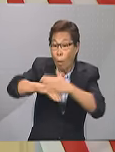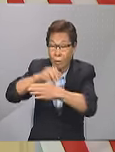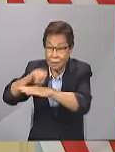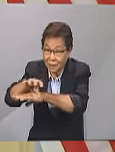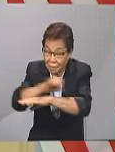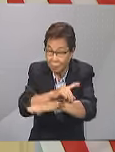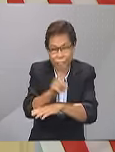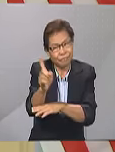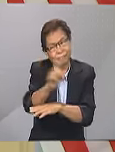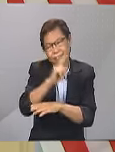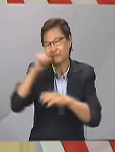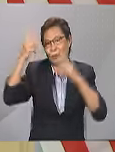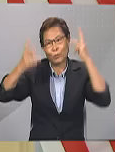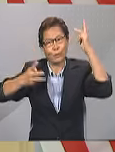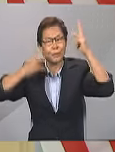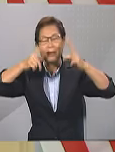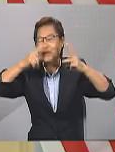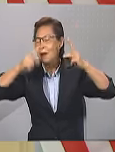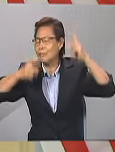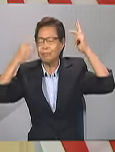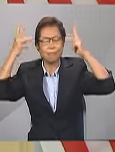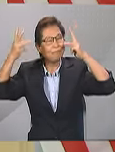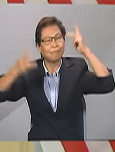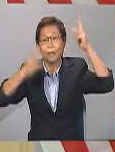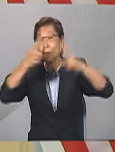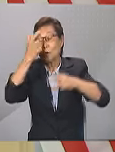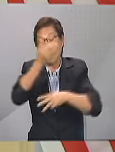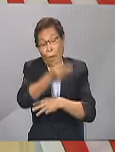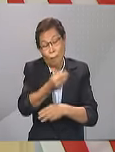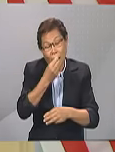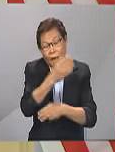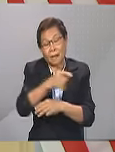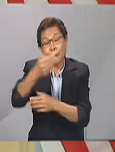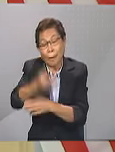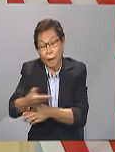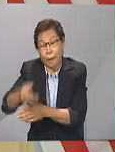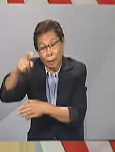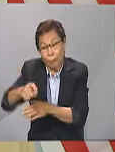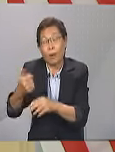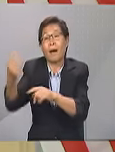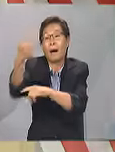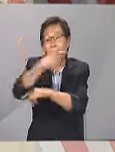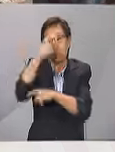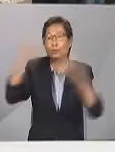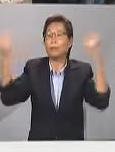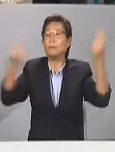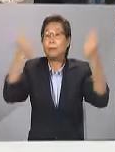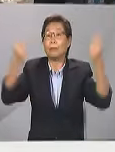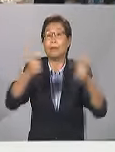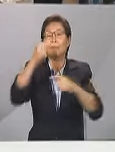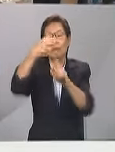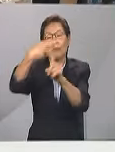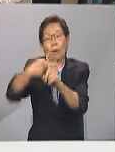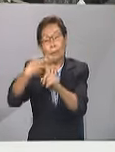bahwa tidak perlu bimbang dengan bekalan makanan dan kepulauan harian bagi menyambut bulan Ramadhan ini